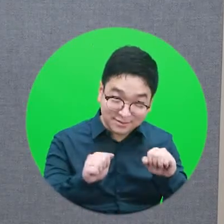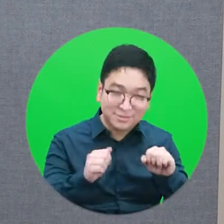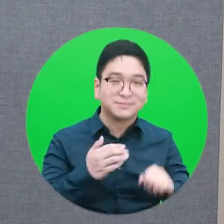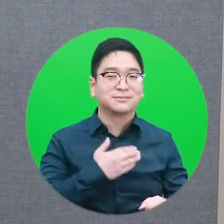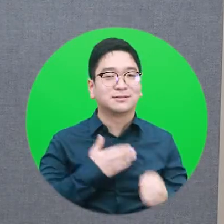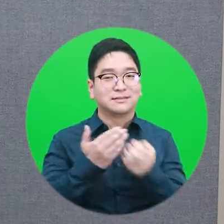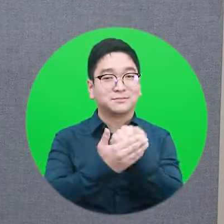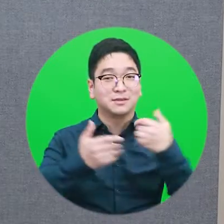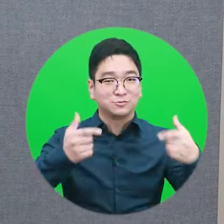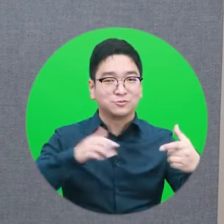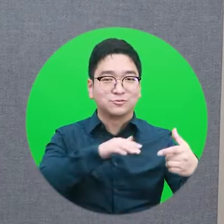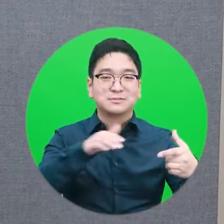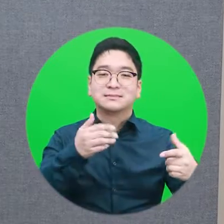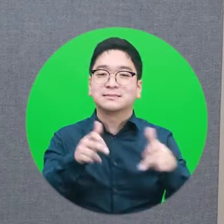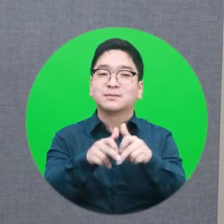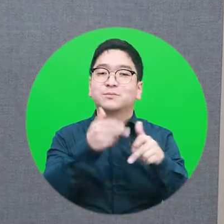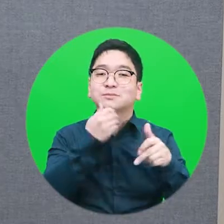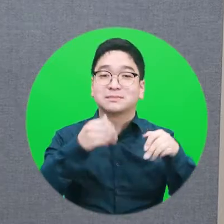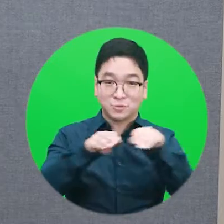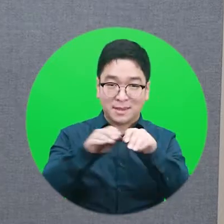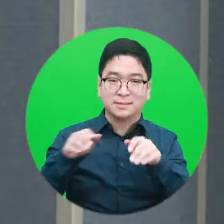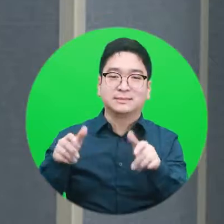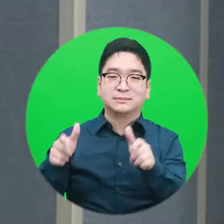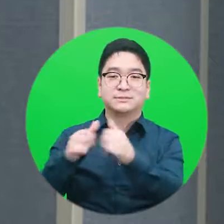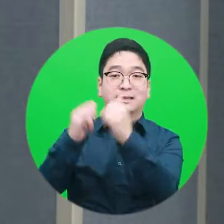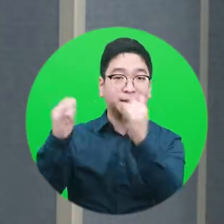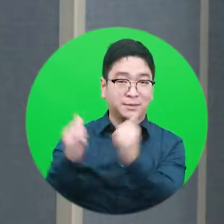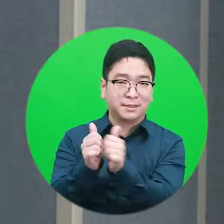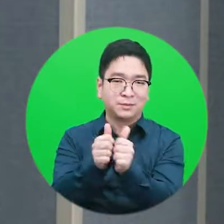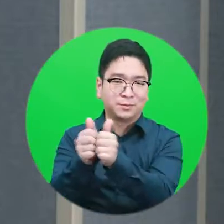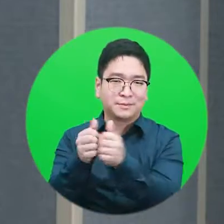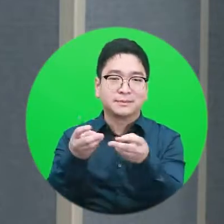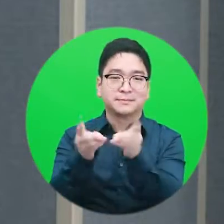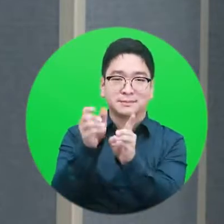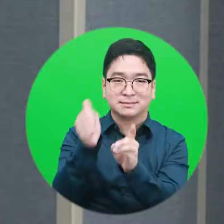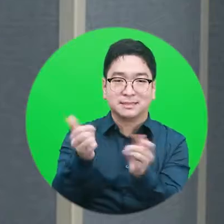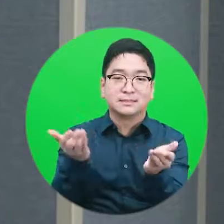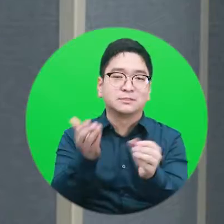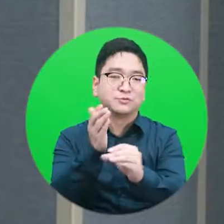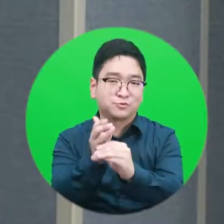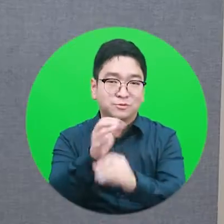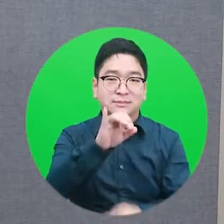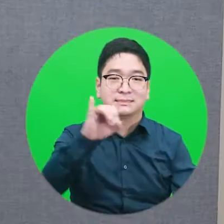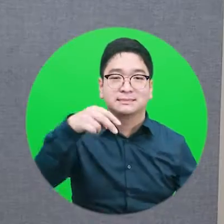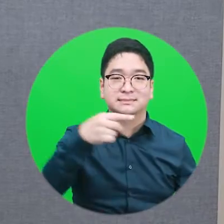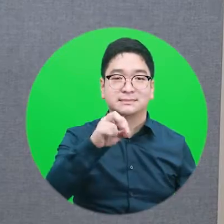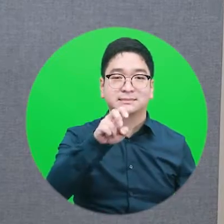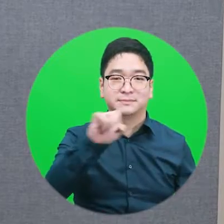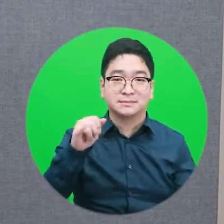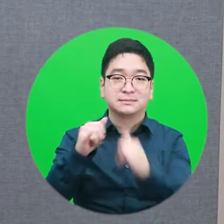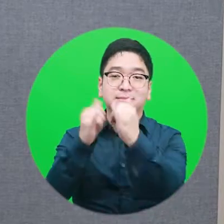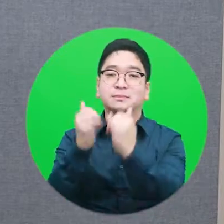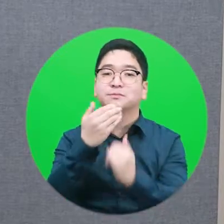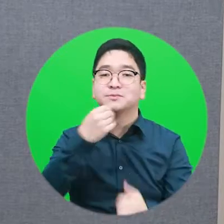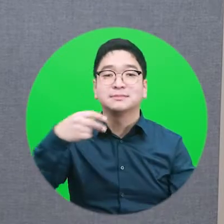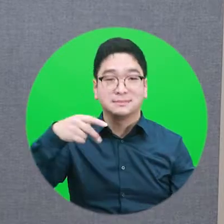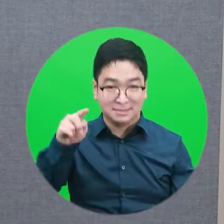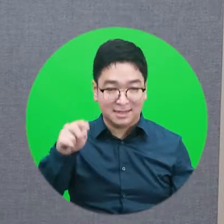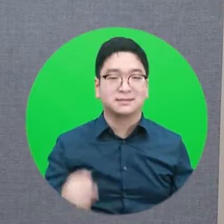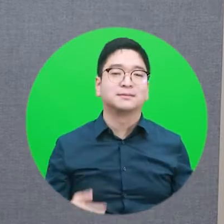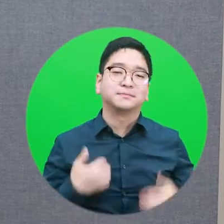네, 안녕하세요. 저는 은평구립 우리장애인 복지관에서 지역사회 동행 팀장으로 근무하고 있는 이승미